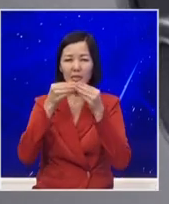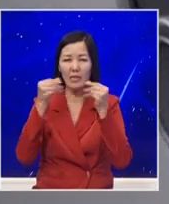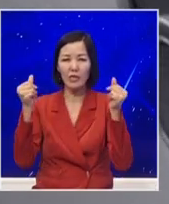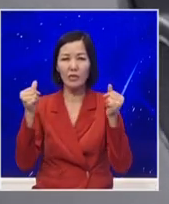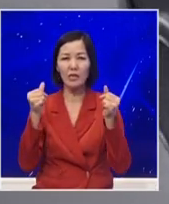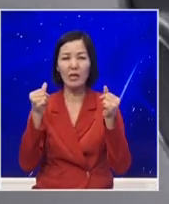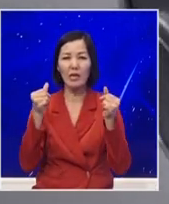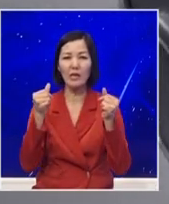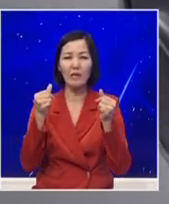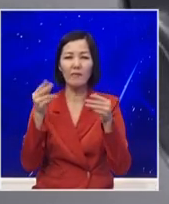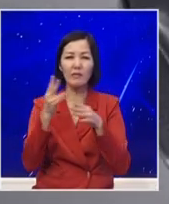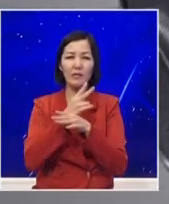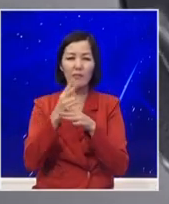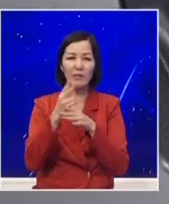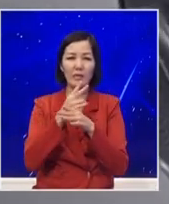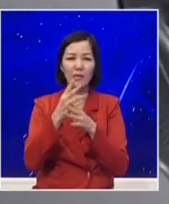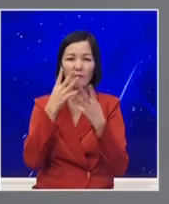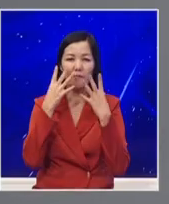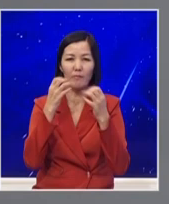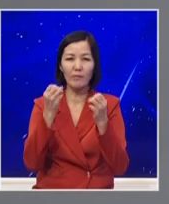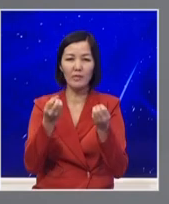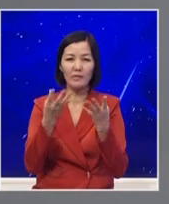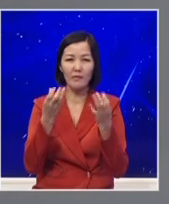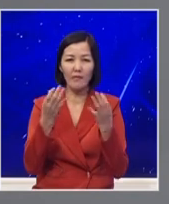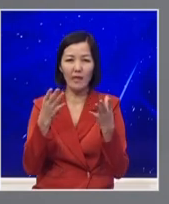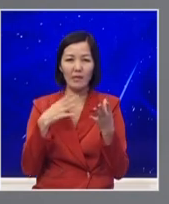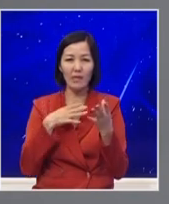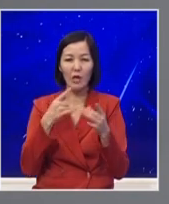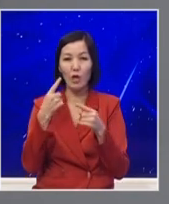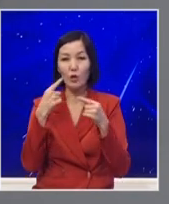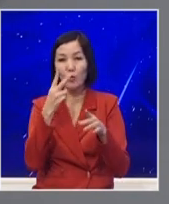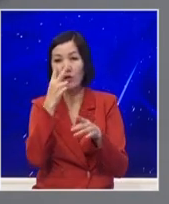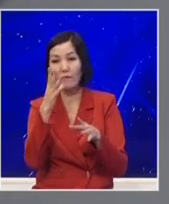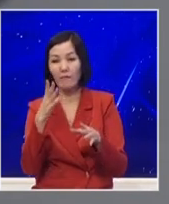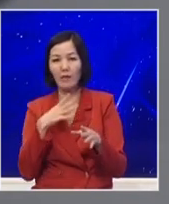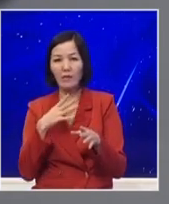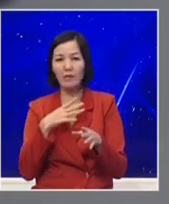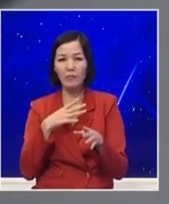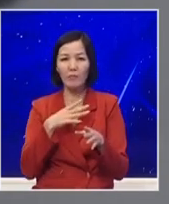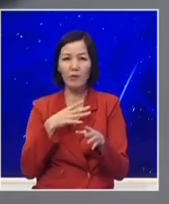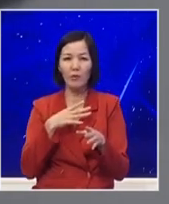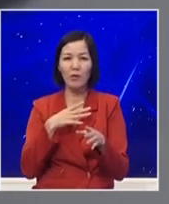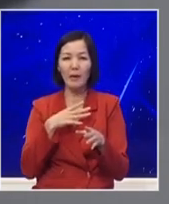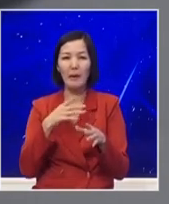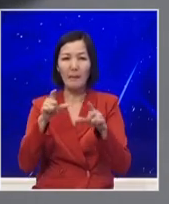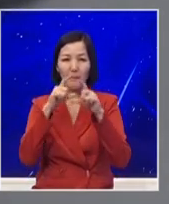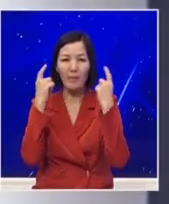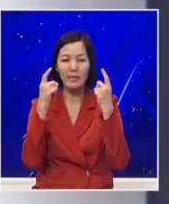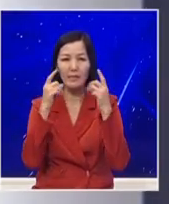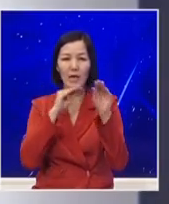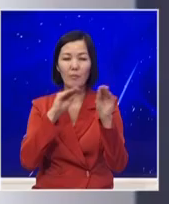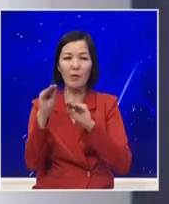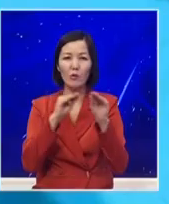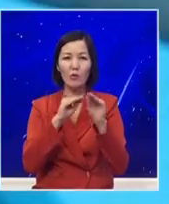темноте автоматически включается подсветка, что позволяет другим видеть мимику. Также маска оборудована